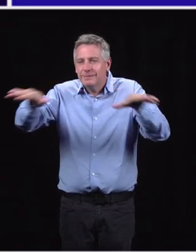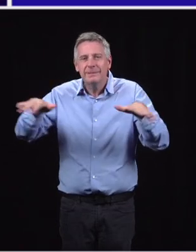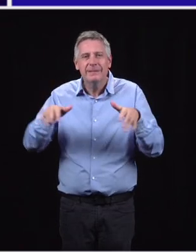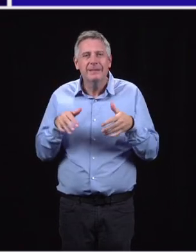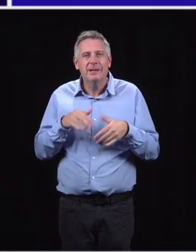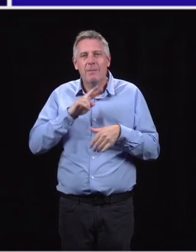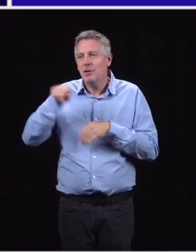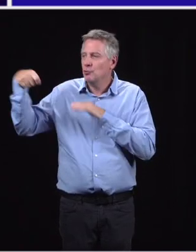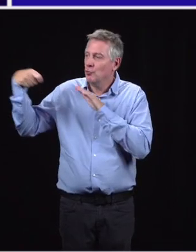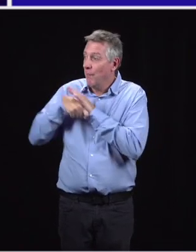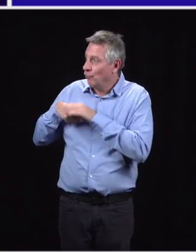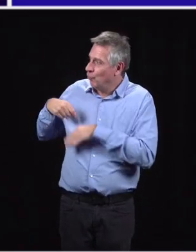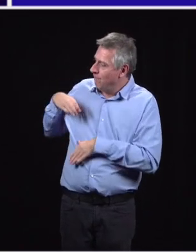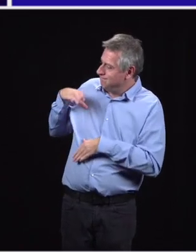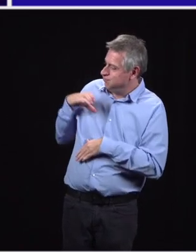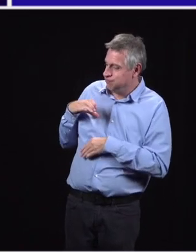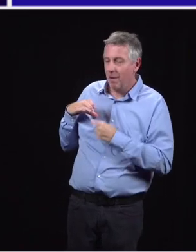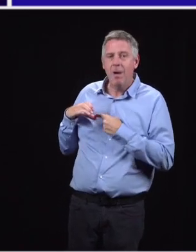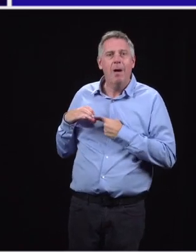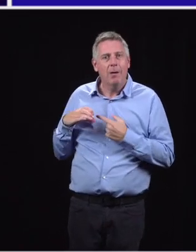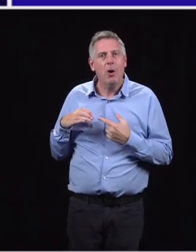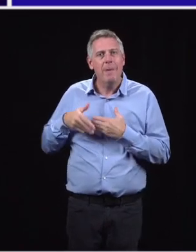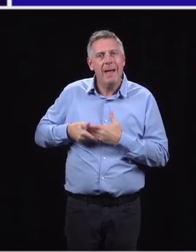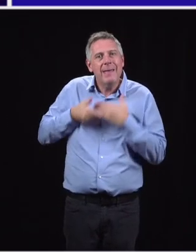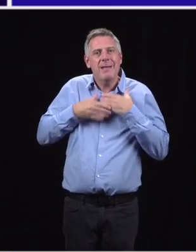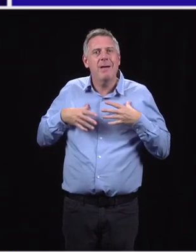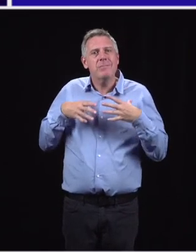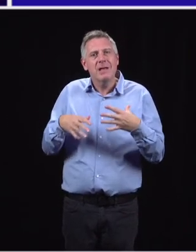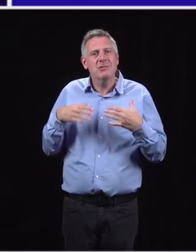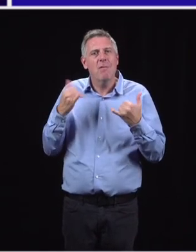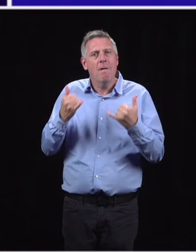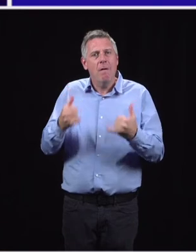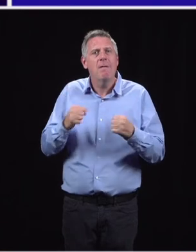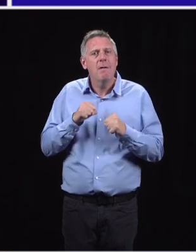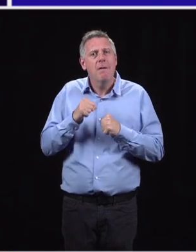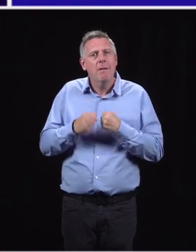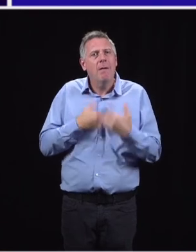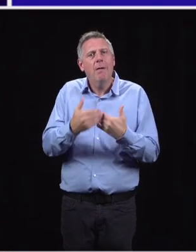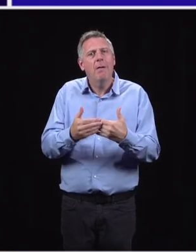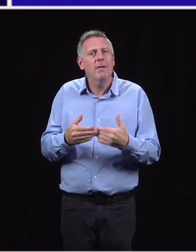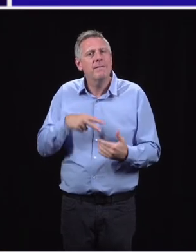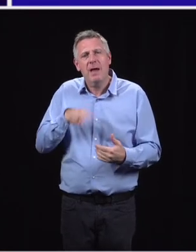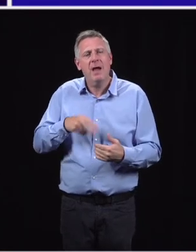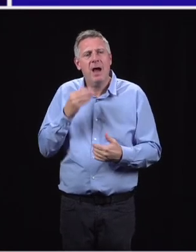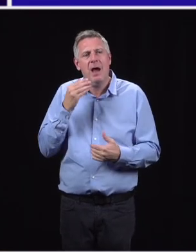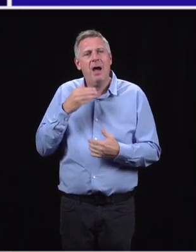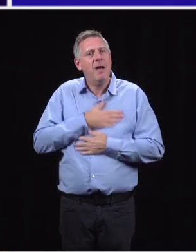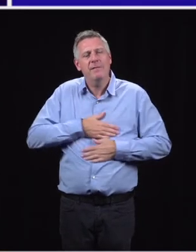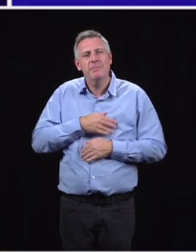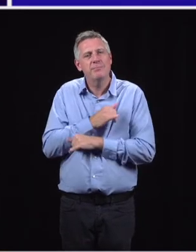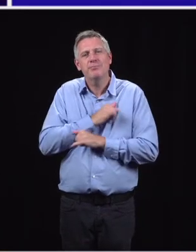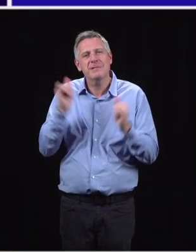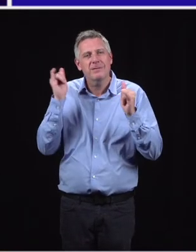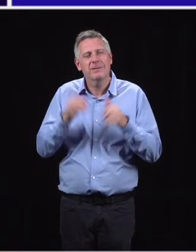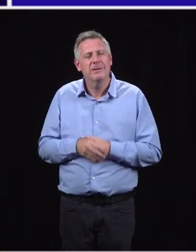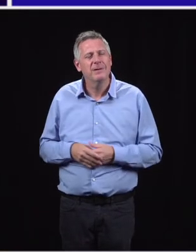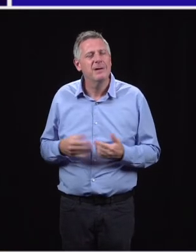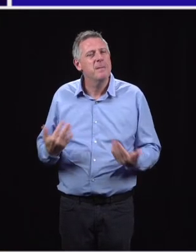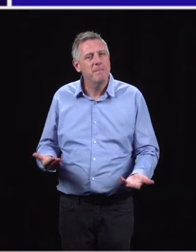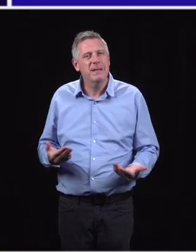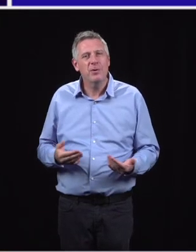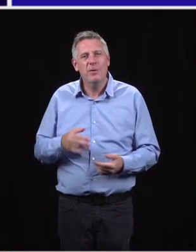a eu une super subvention qui nous aide à améliorer notre notre application et du coup on est vraiment très ravis on en est avec